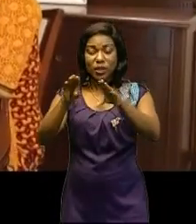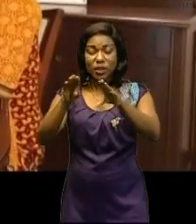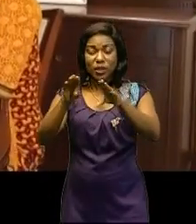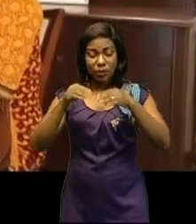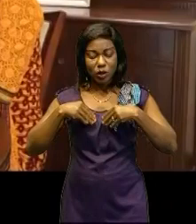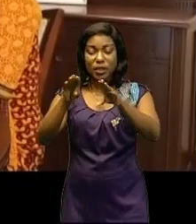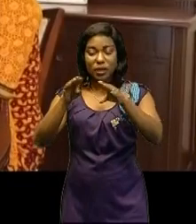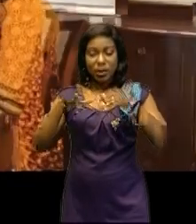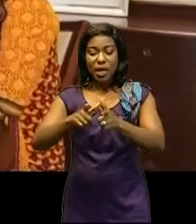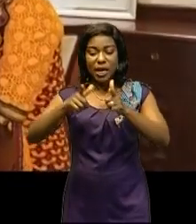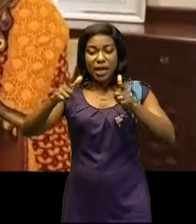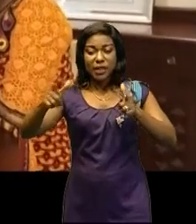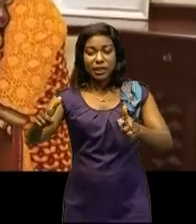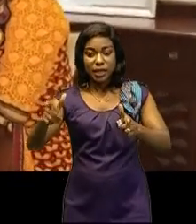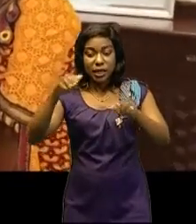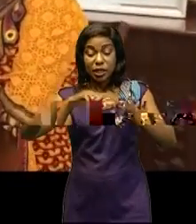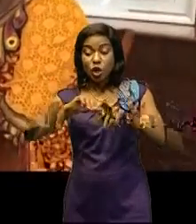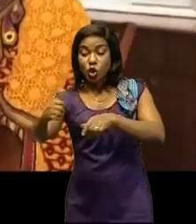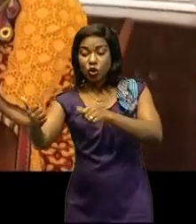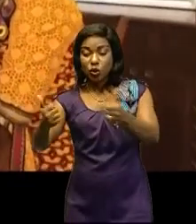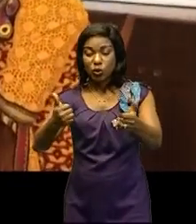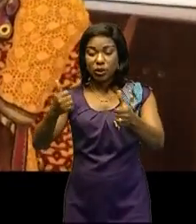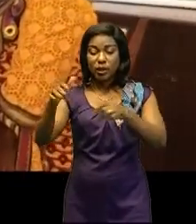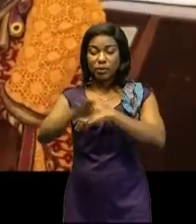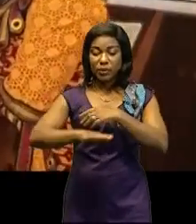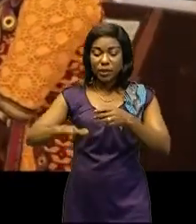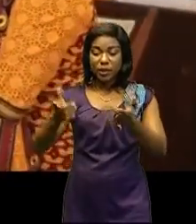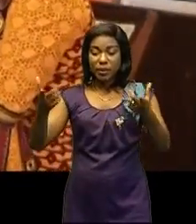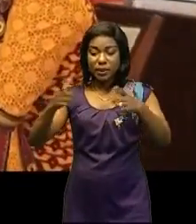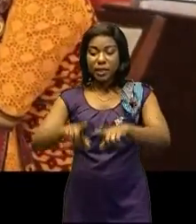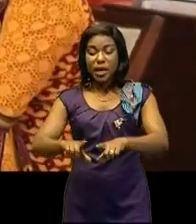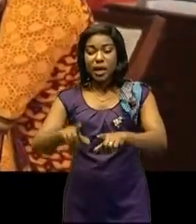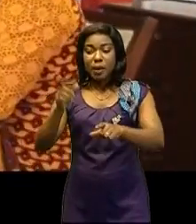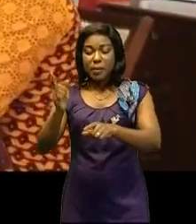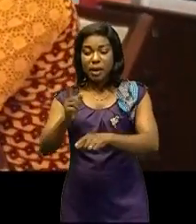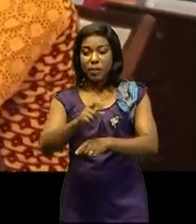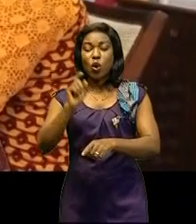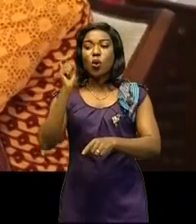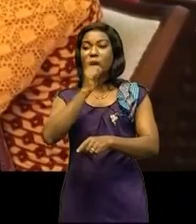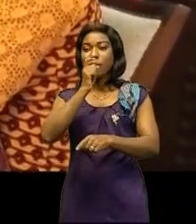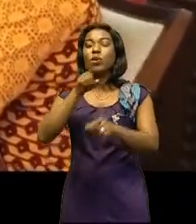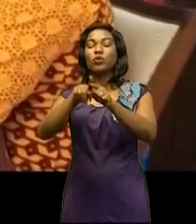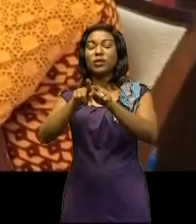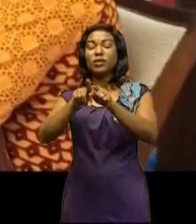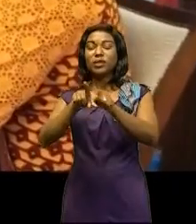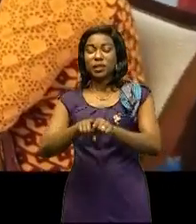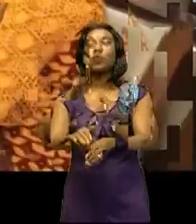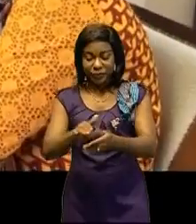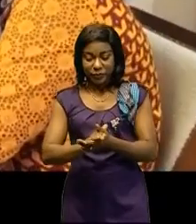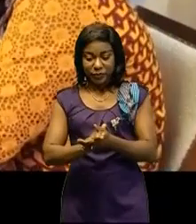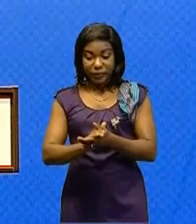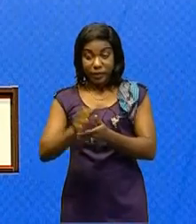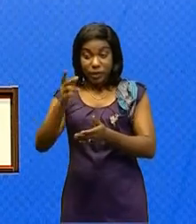à d'autres pays du bassin du Congo, dont le Gabon. Chapitre 3 du Conseil des ministres de ce